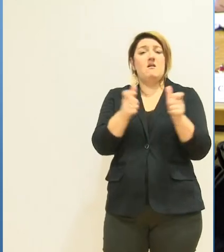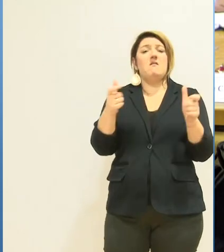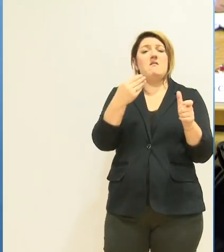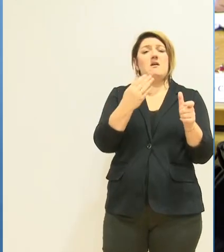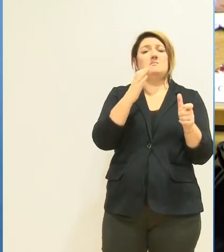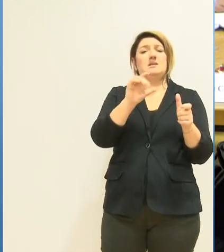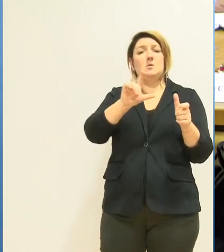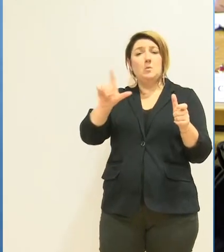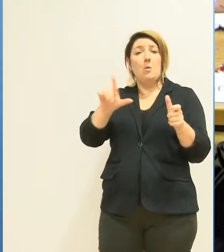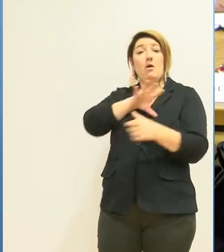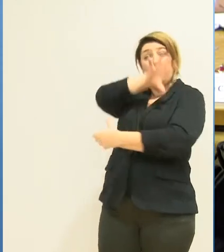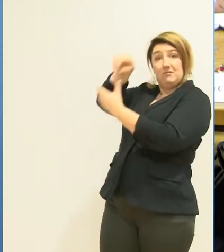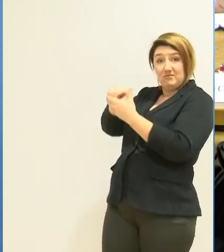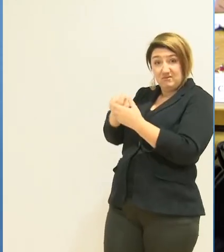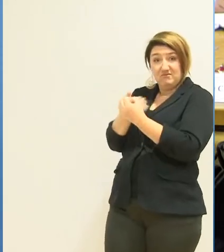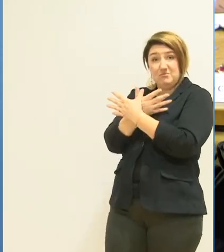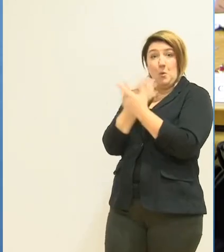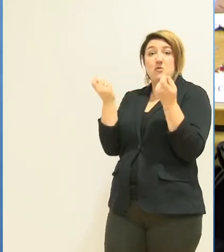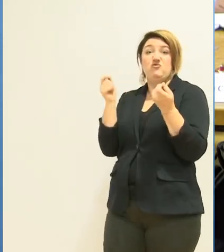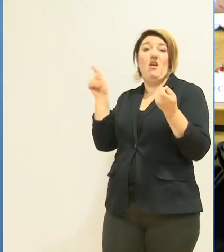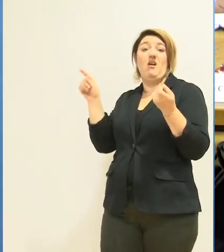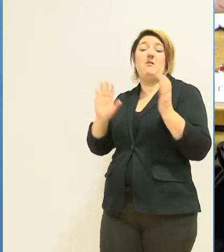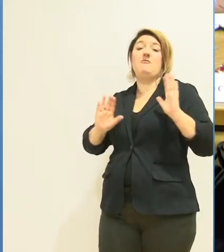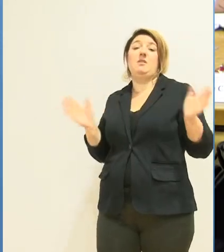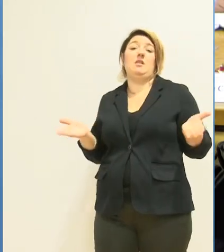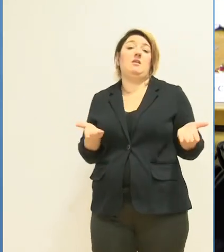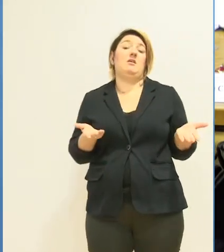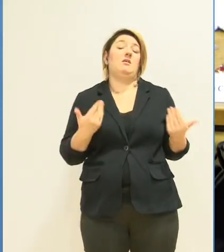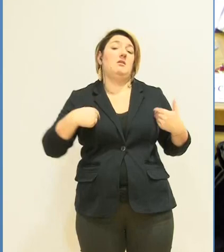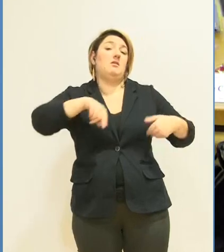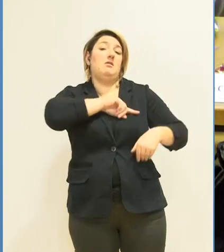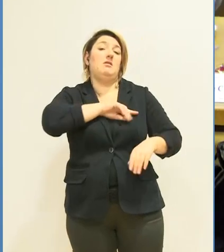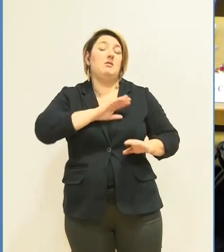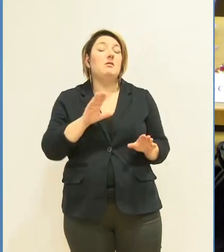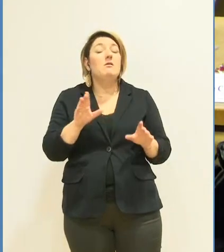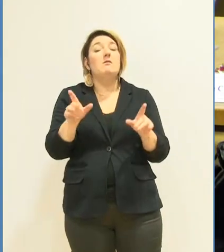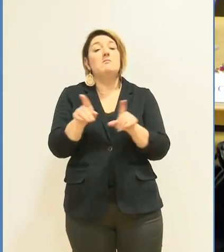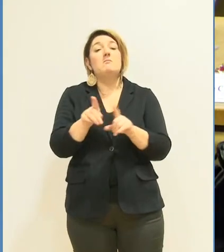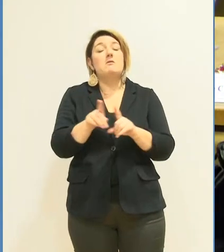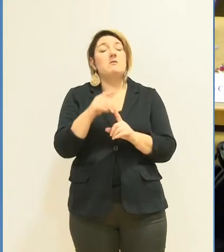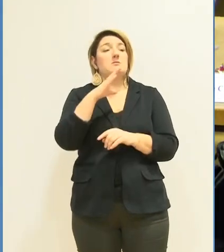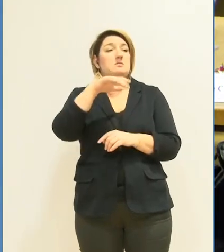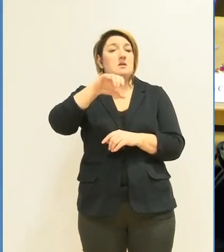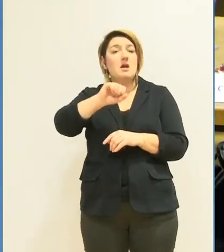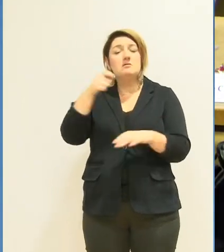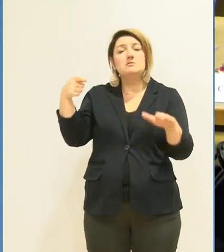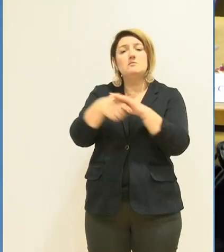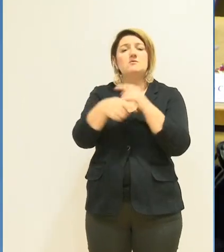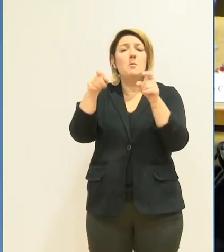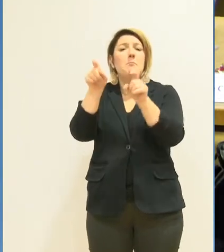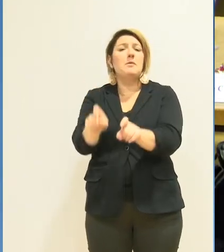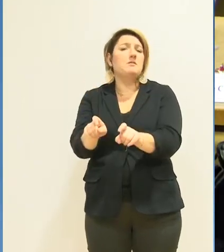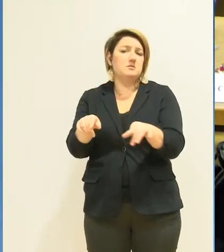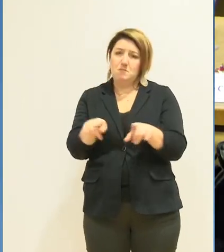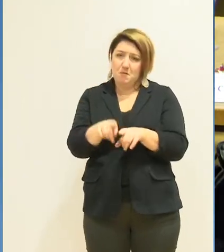mc2a la métropole même chose pour la soi-disant baisse de la subvention du ccs puisque un certain nombre